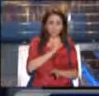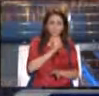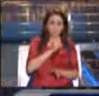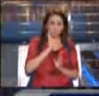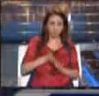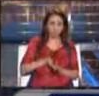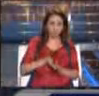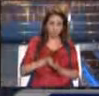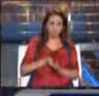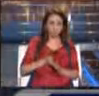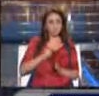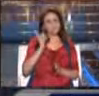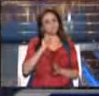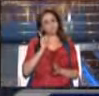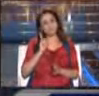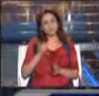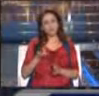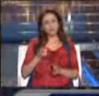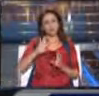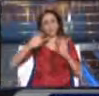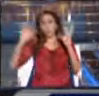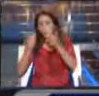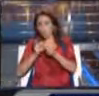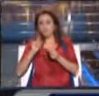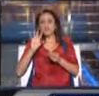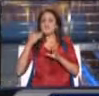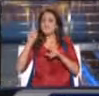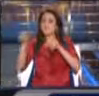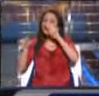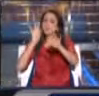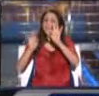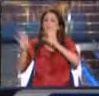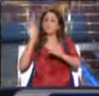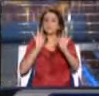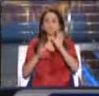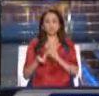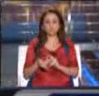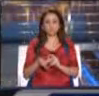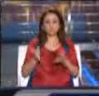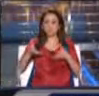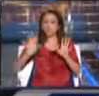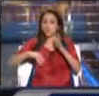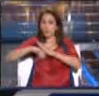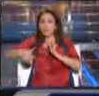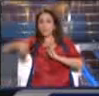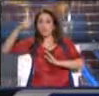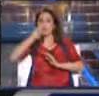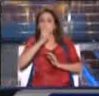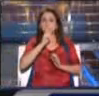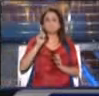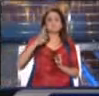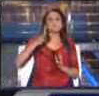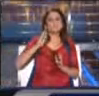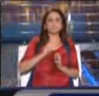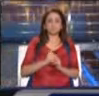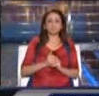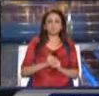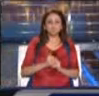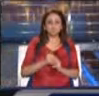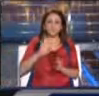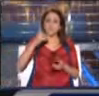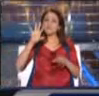كمل يحلل ويعلق إطلاقا إطلاقا، لأن ليس كل اللي إحنا لسه بنتكلم مع كابتن نادر ليه ما بتدربش حراس مرمى مع